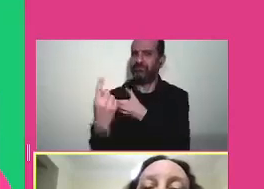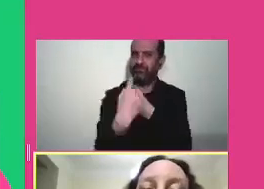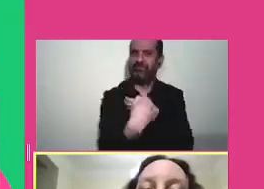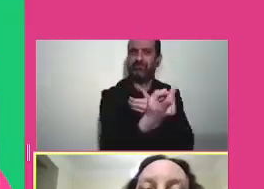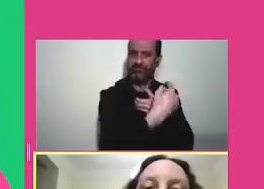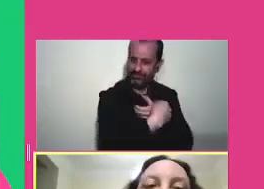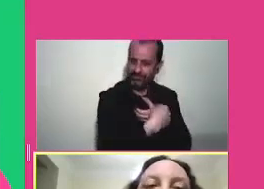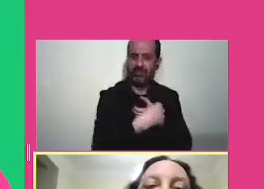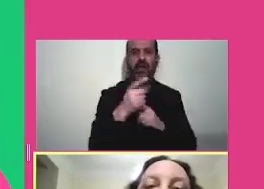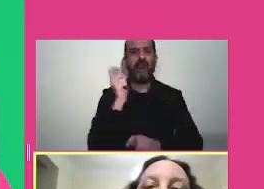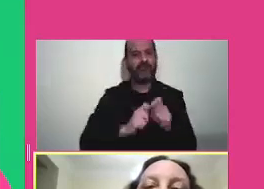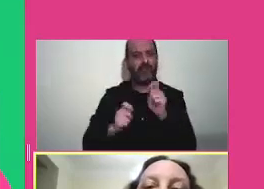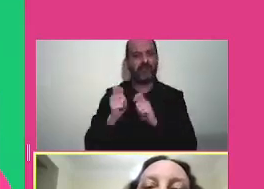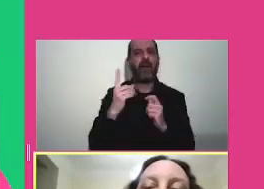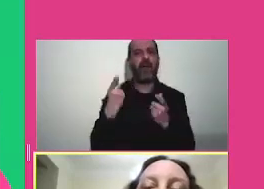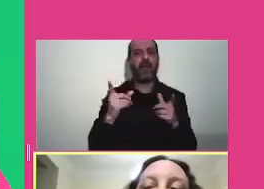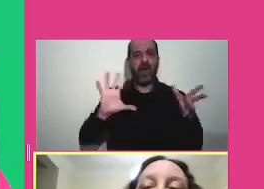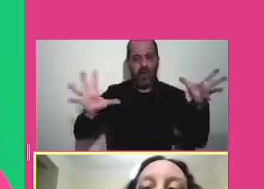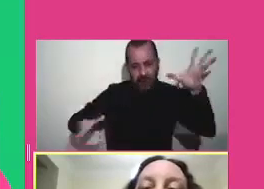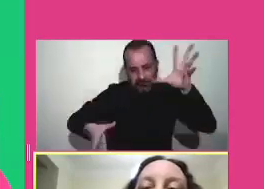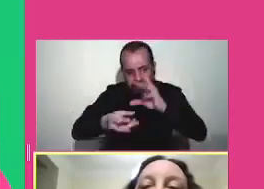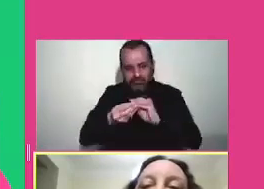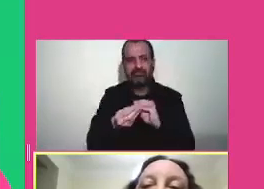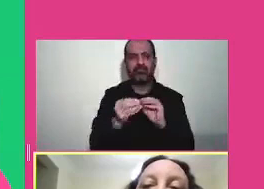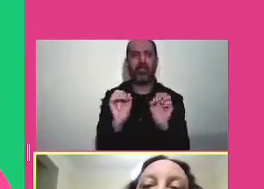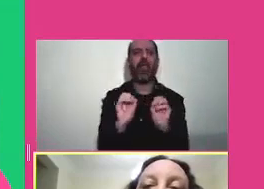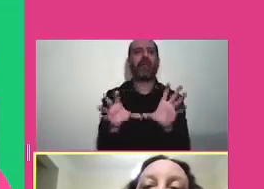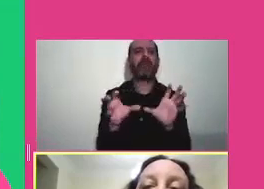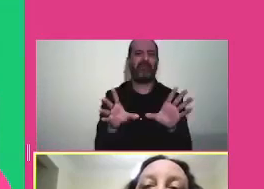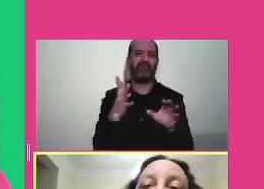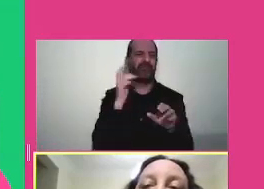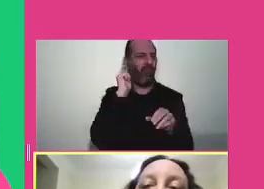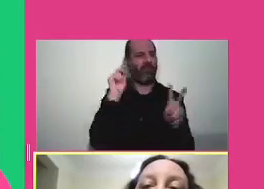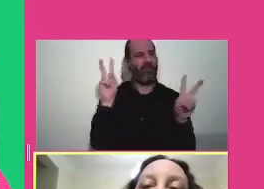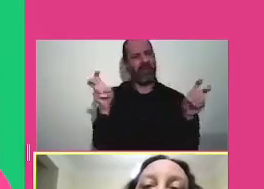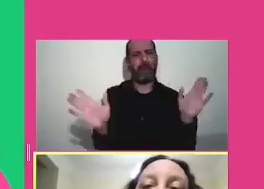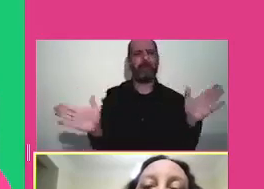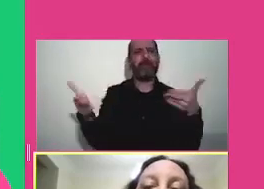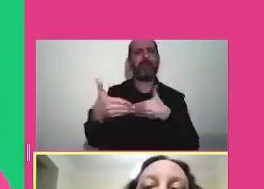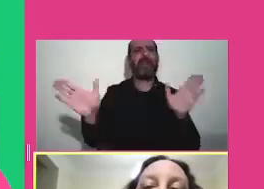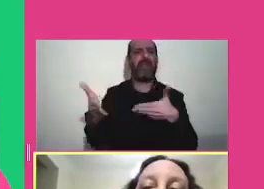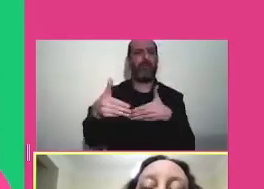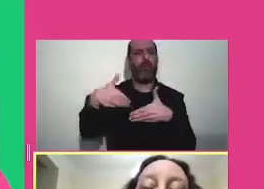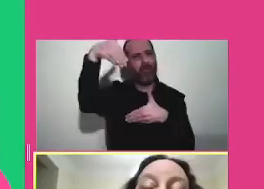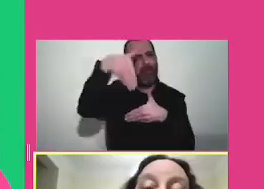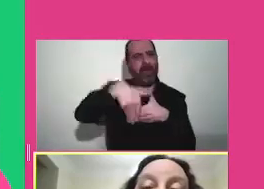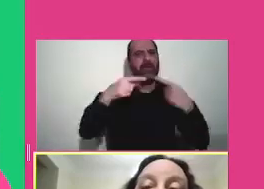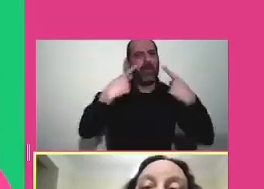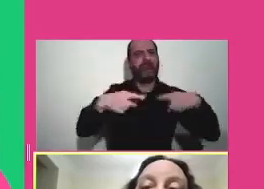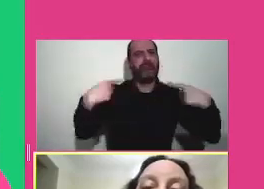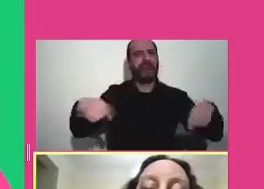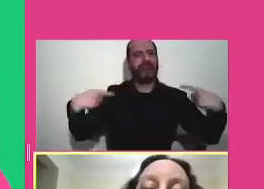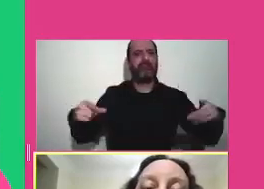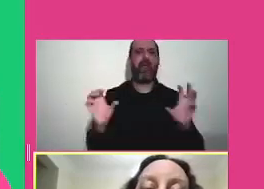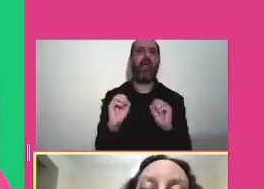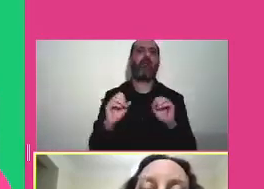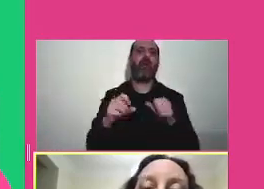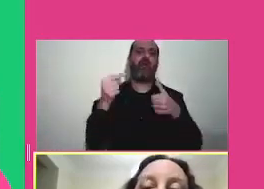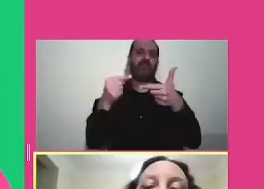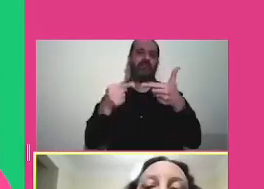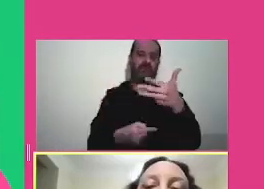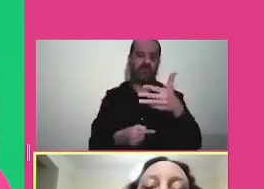εκπαιδευτικού πακέτου που περιλάμβανε ουσιαστικά ένα παιχνίδι με